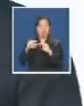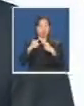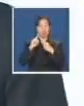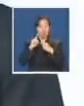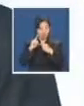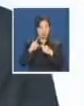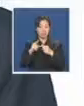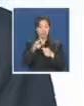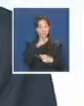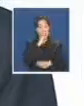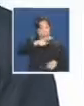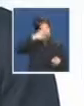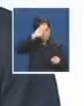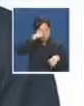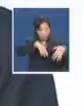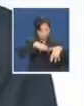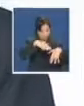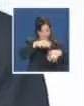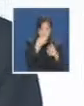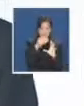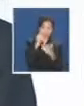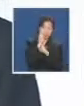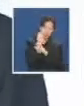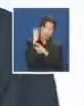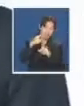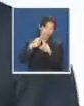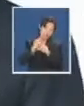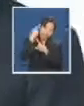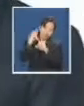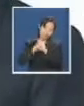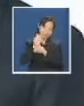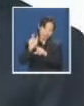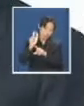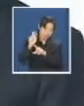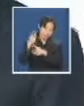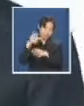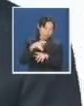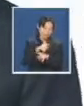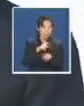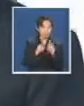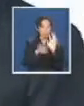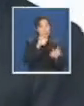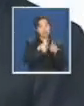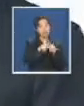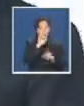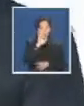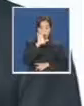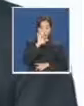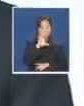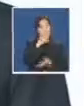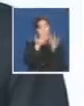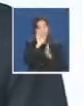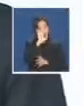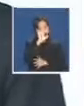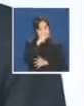ชดเชยรายได้เมื่อเจ็บป่วยทุพพลภาพเสียชีวิตนะครับถ้าในกรณีที่จ่าย 70รัฐบาลสมทบ 30ก็